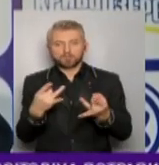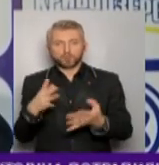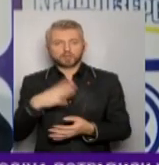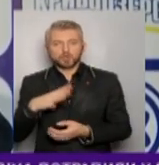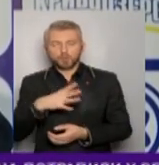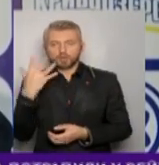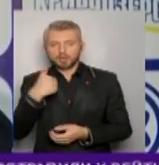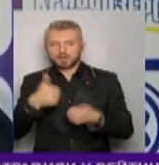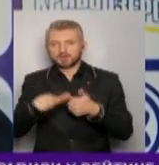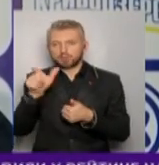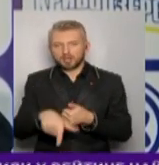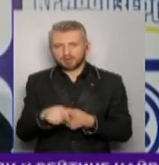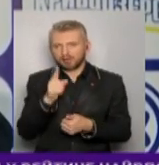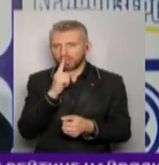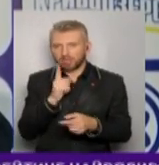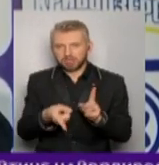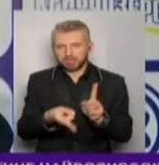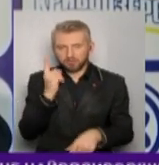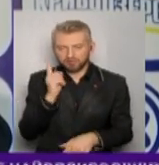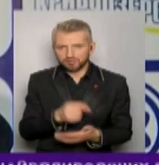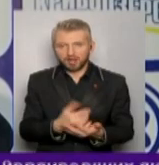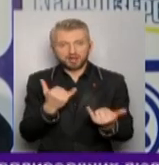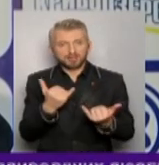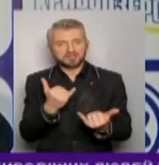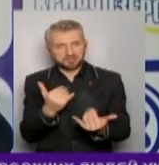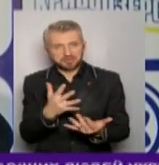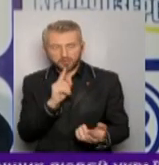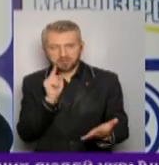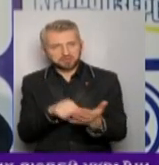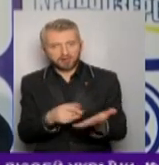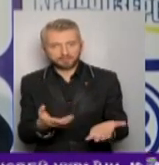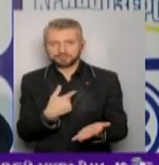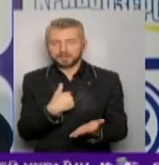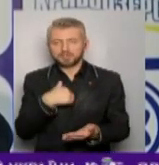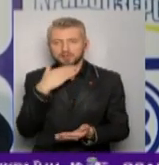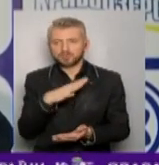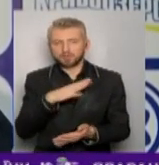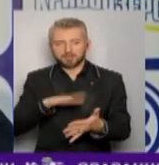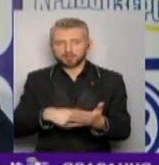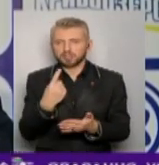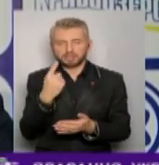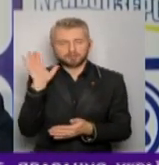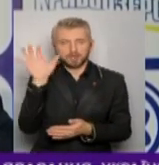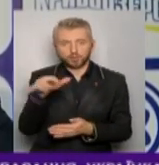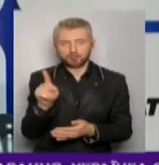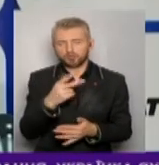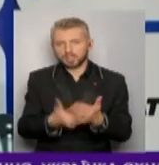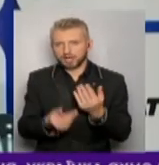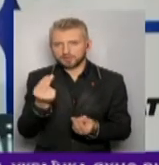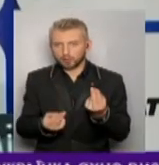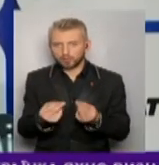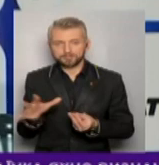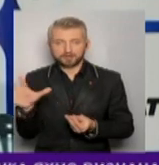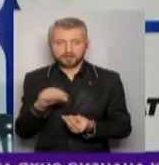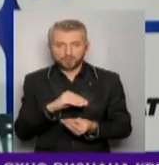когда соперник смажет. Сегодня соперник не смазал, и нам достаточно было пропустить один бросок для того, чтобы проиграть игру. Все